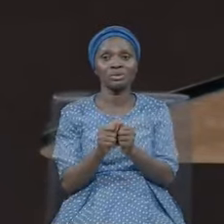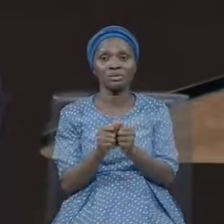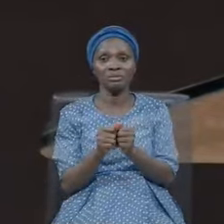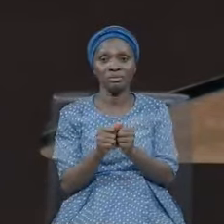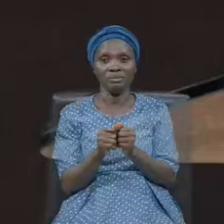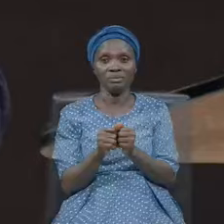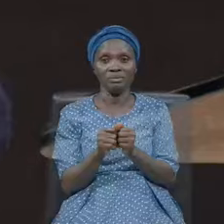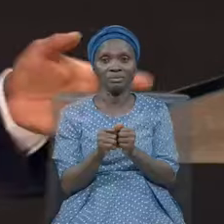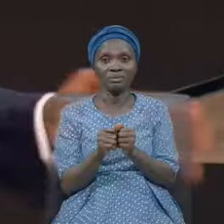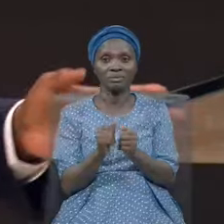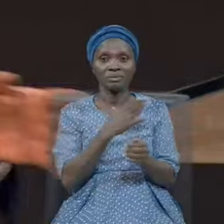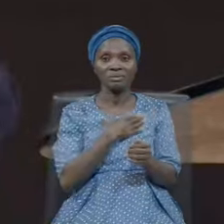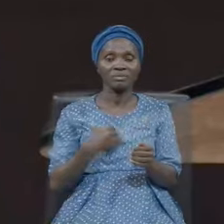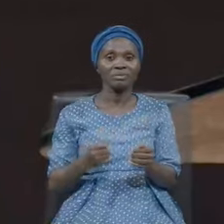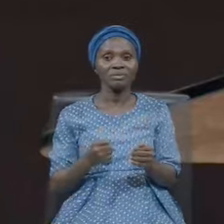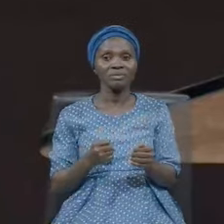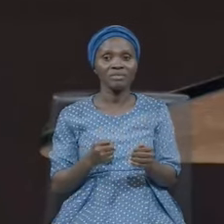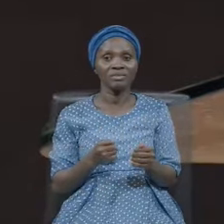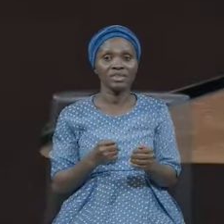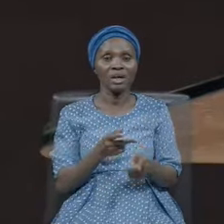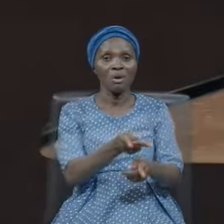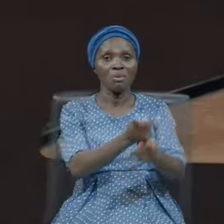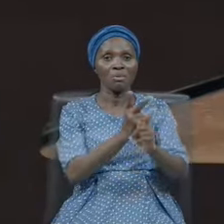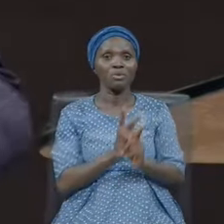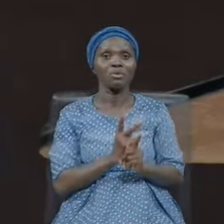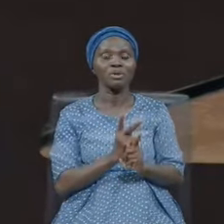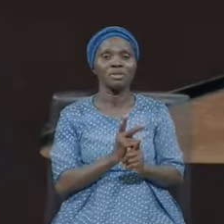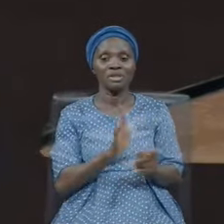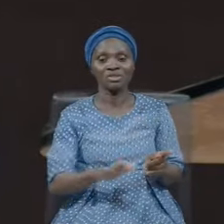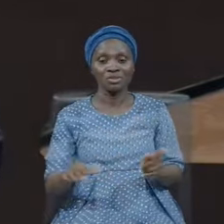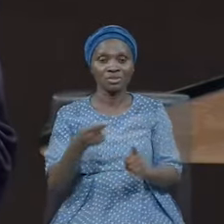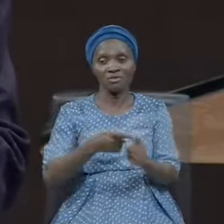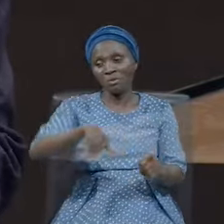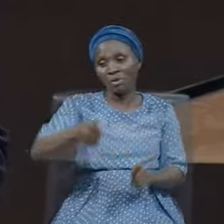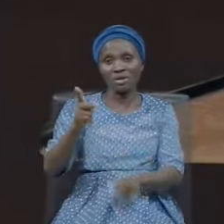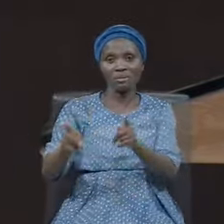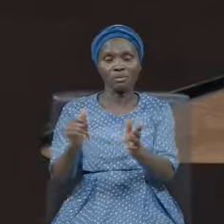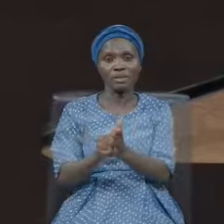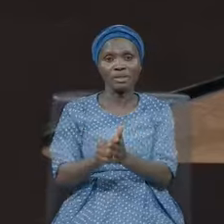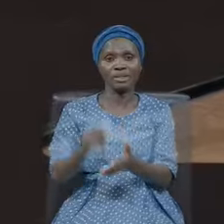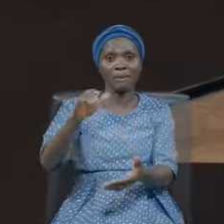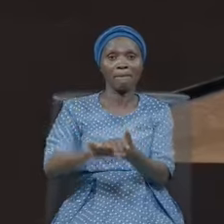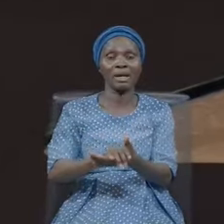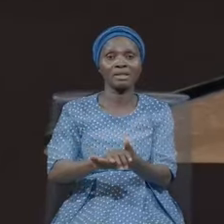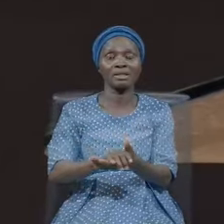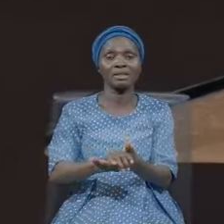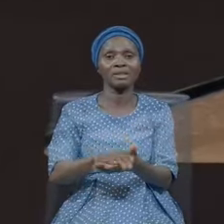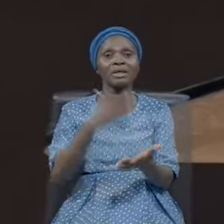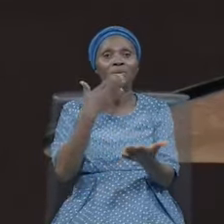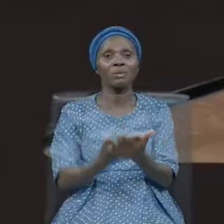d'autres lieux. D'autres qui se sont bien mariés. Et puis lorsqu'on dit que aller au